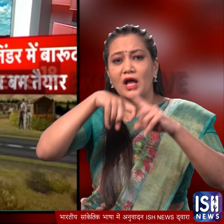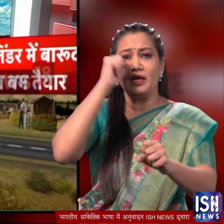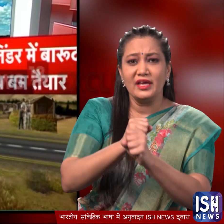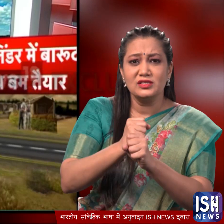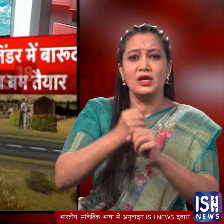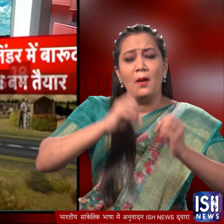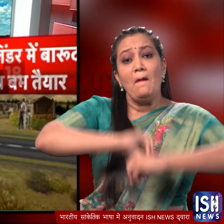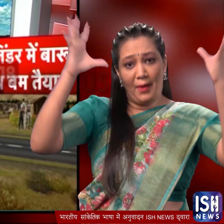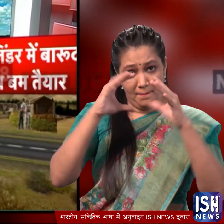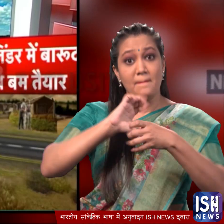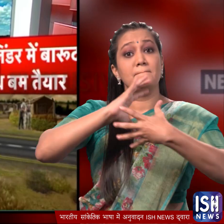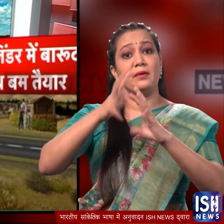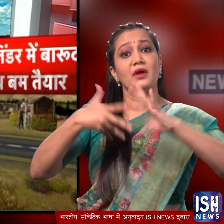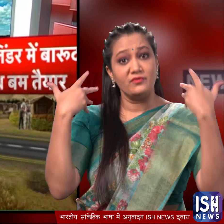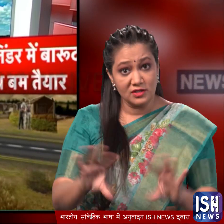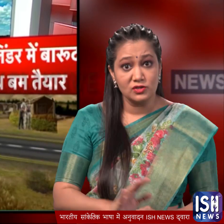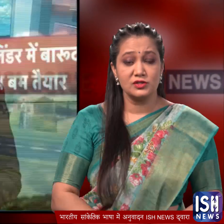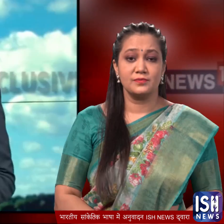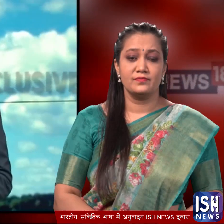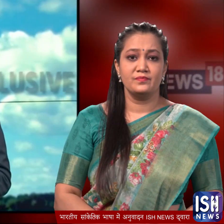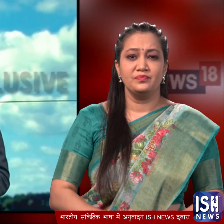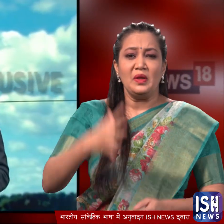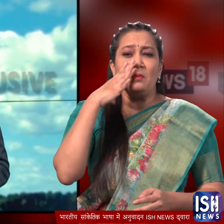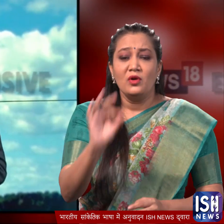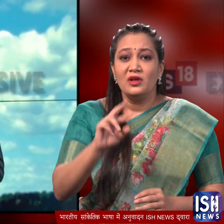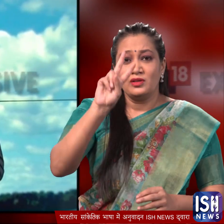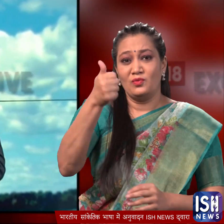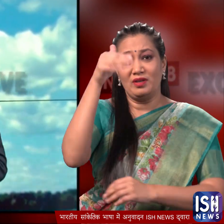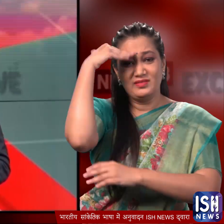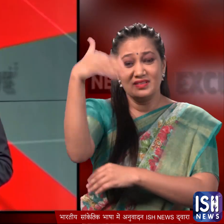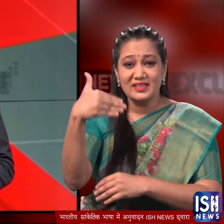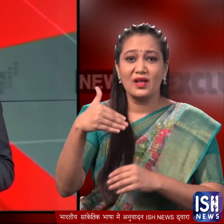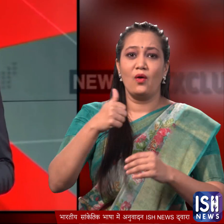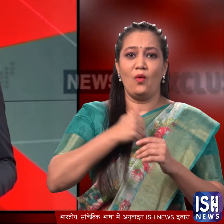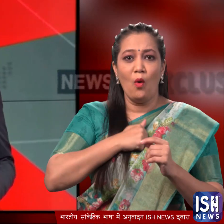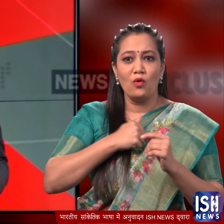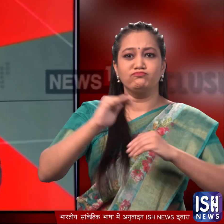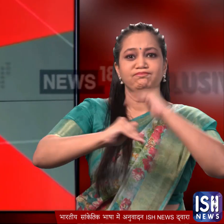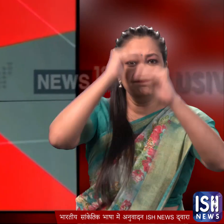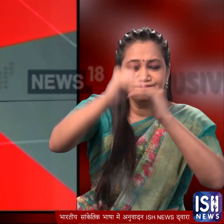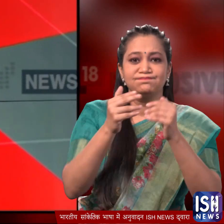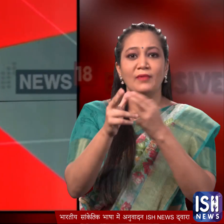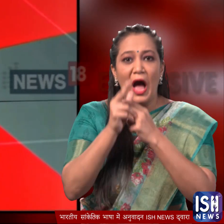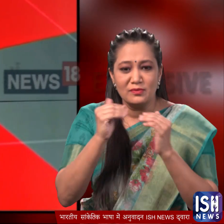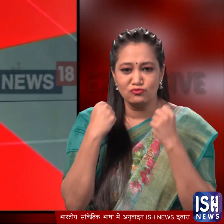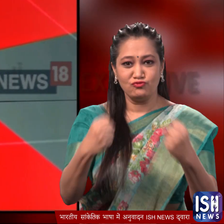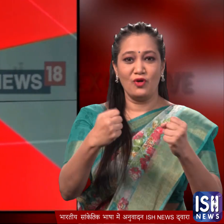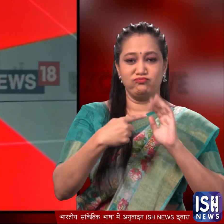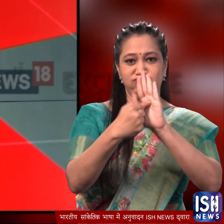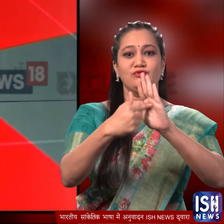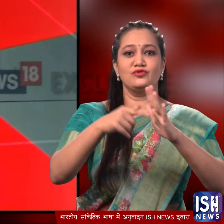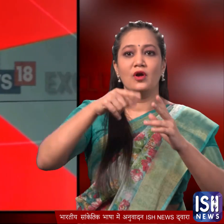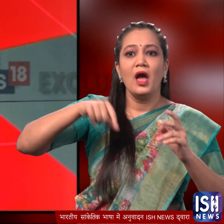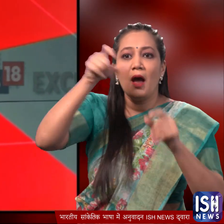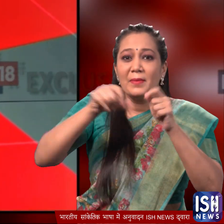के साथ एक खतरनाक बम तैयार किया। सौभाग्य की बात यह कि गणतंत्र दिवस पर हमारे देश की तरक्की और सैन्य ताकत की